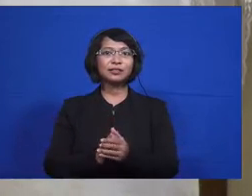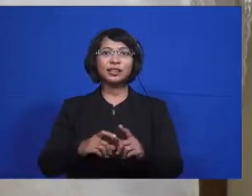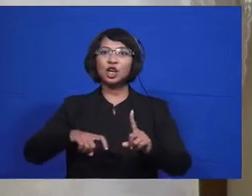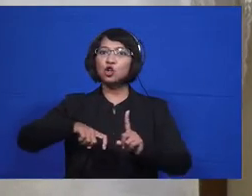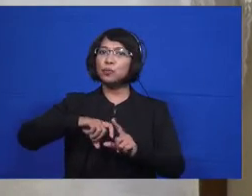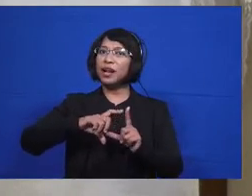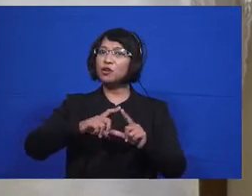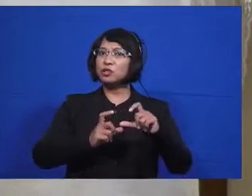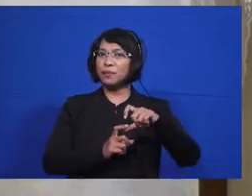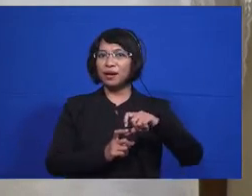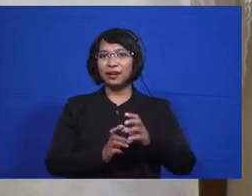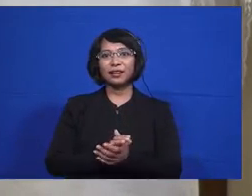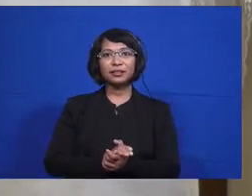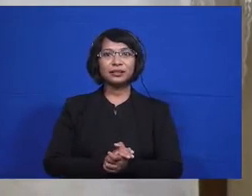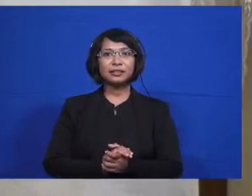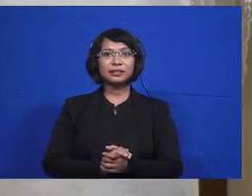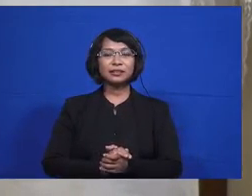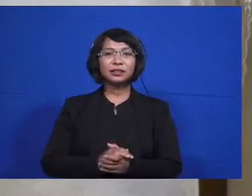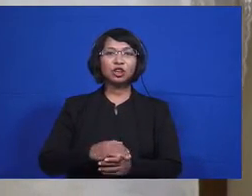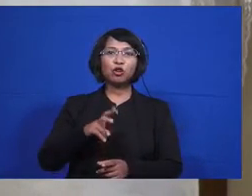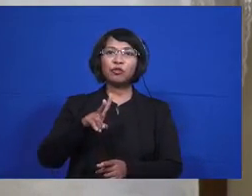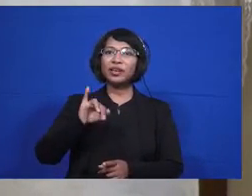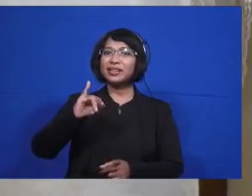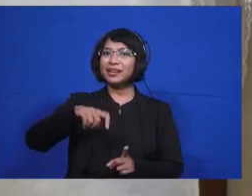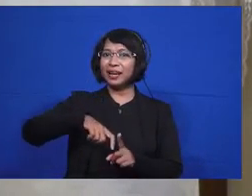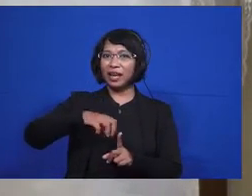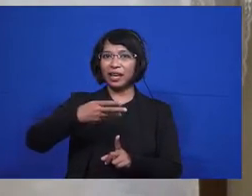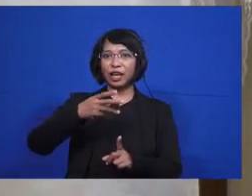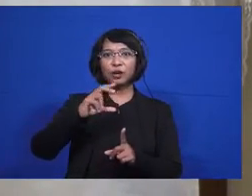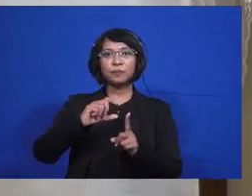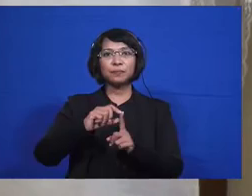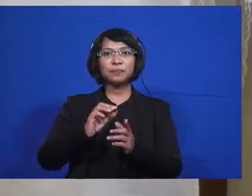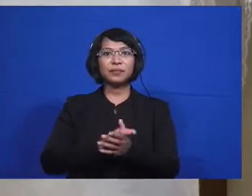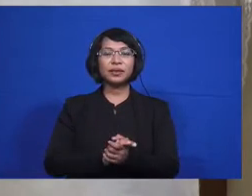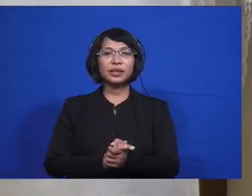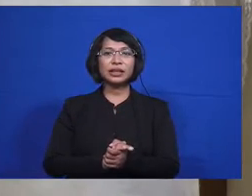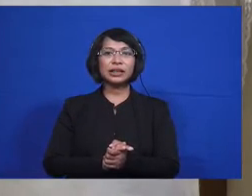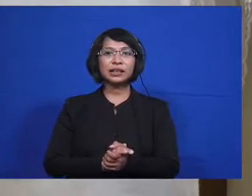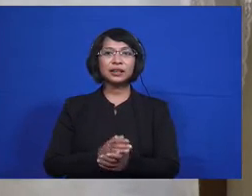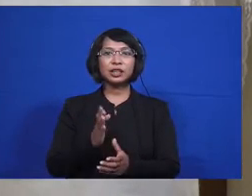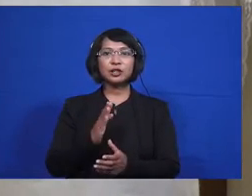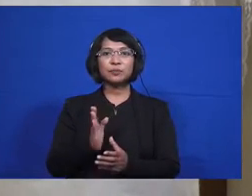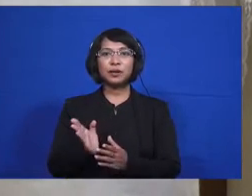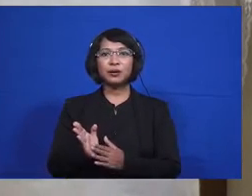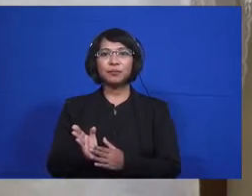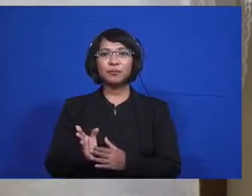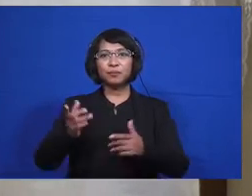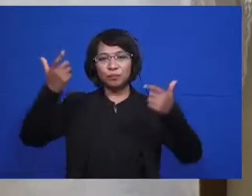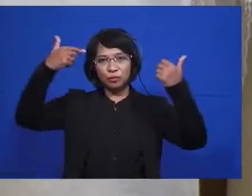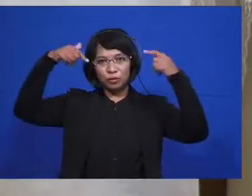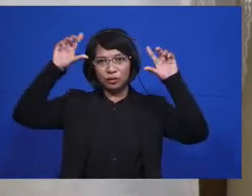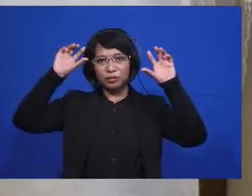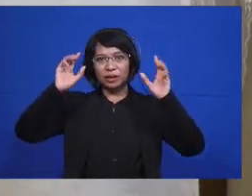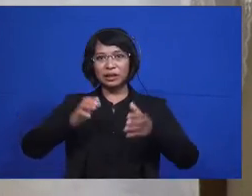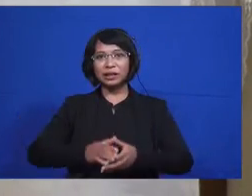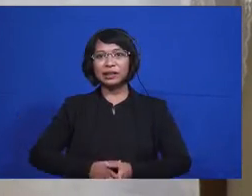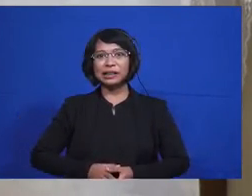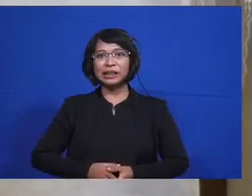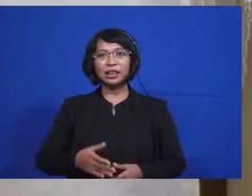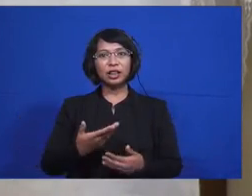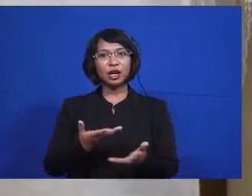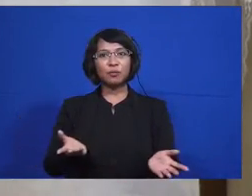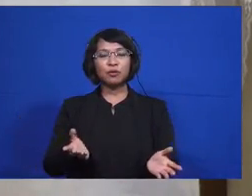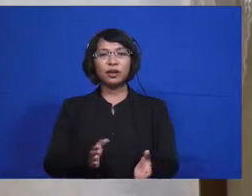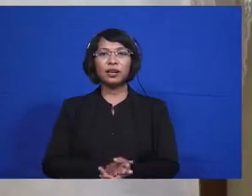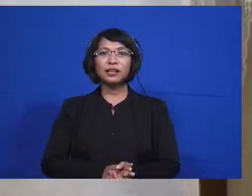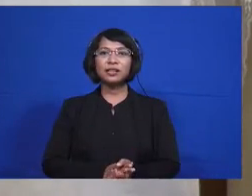Romo Vikaris Episkopal Keuskupan Agung Semarang, para Imam, Bruder, Suster, Frater, para tamu undangan